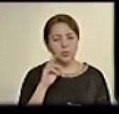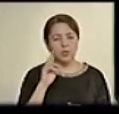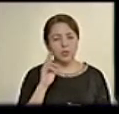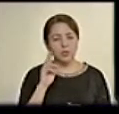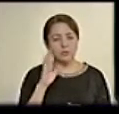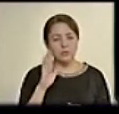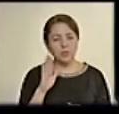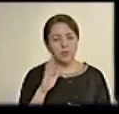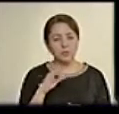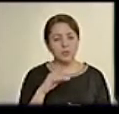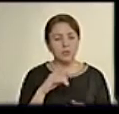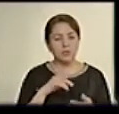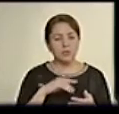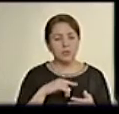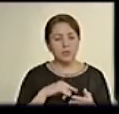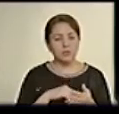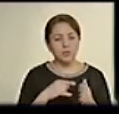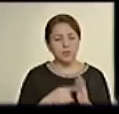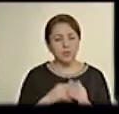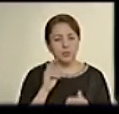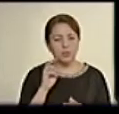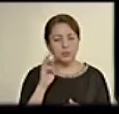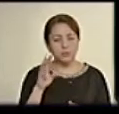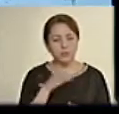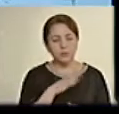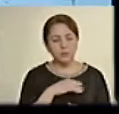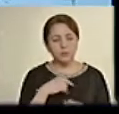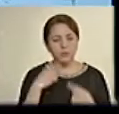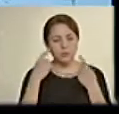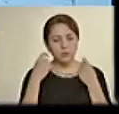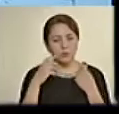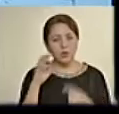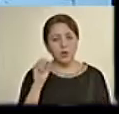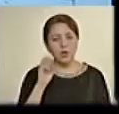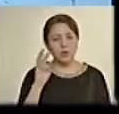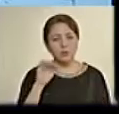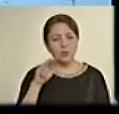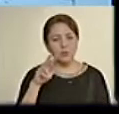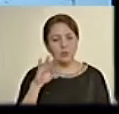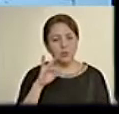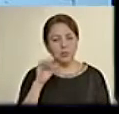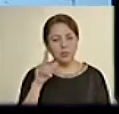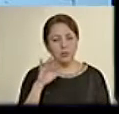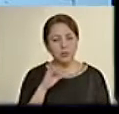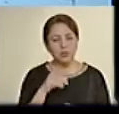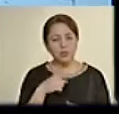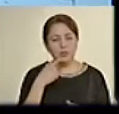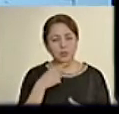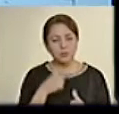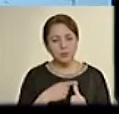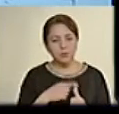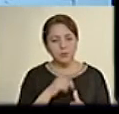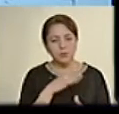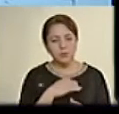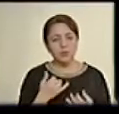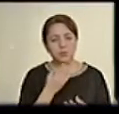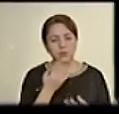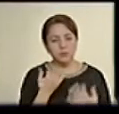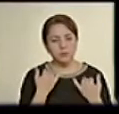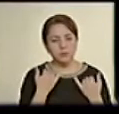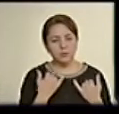hudud Buxoro amirligi hududi deyilar ekan. Xo'sh, siz bu hozirgi o'sha